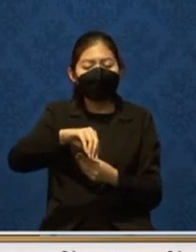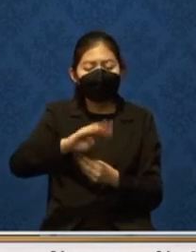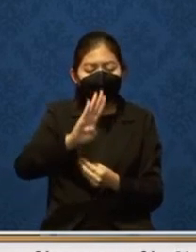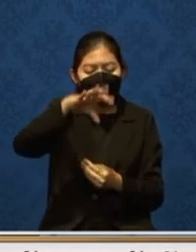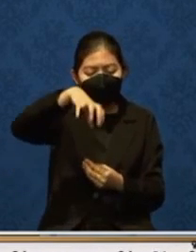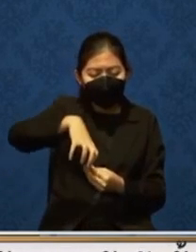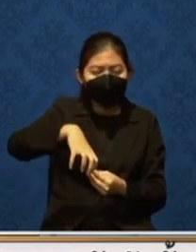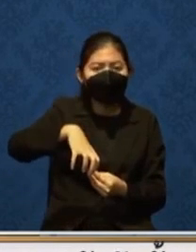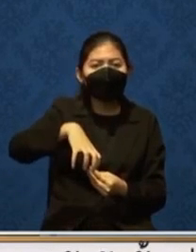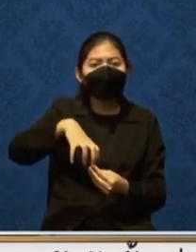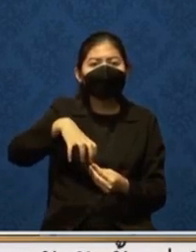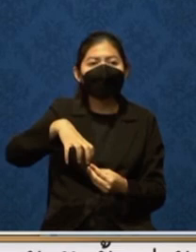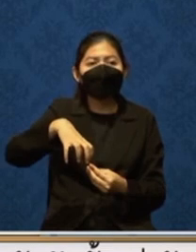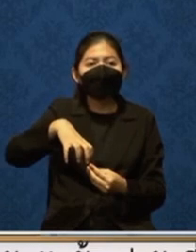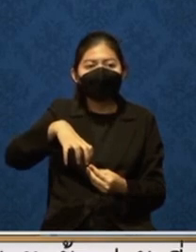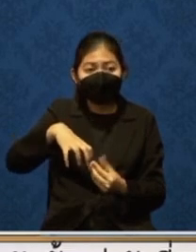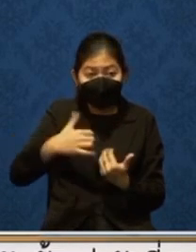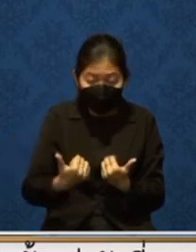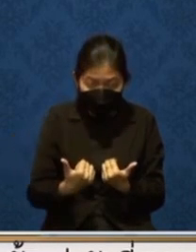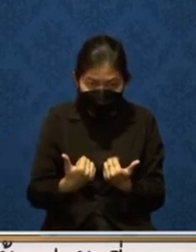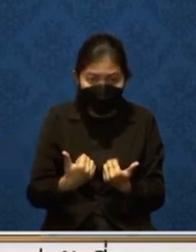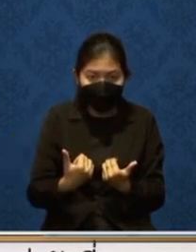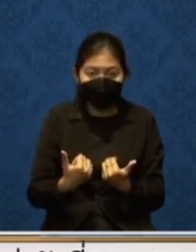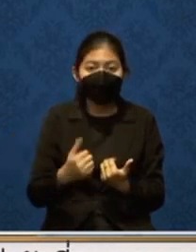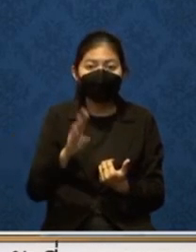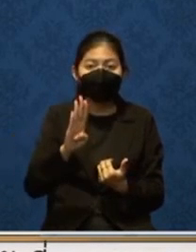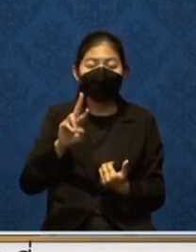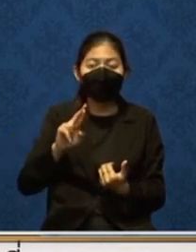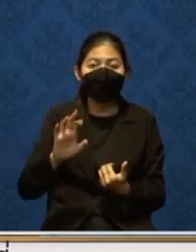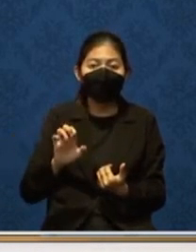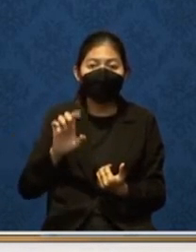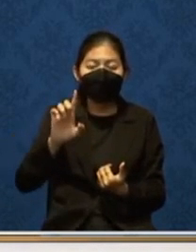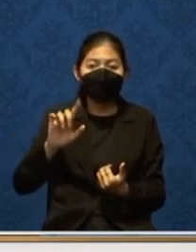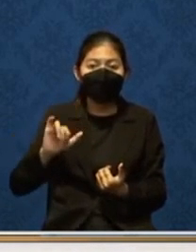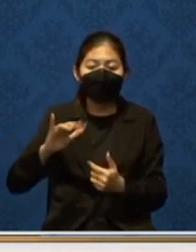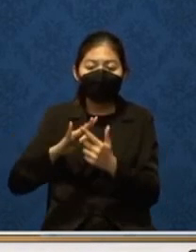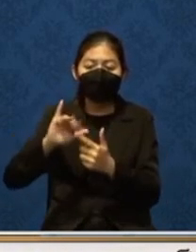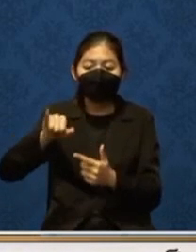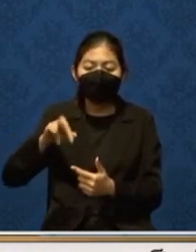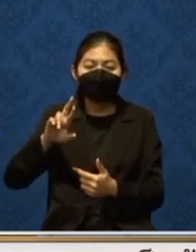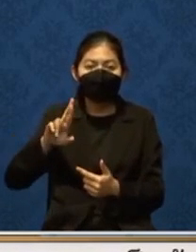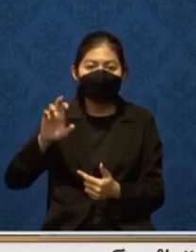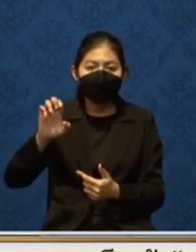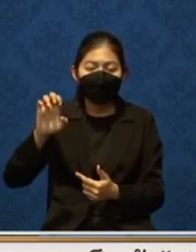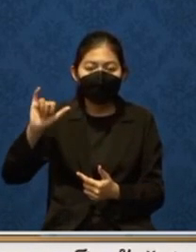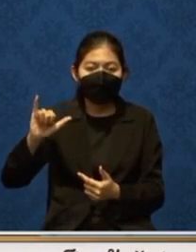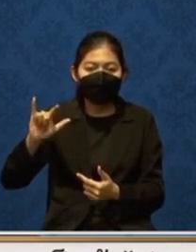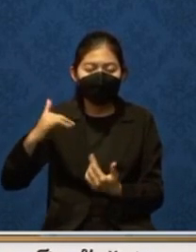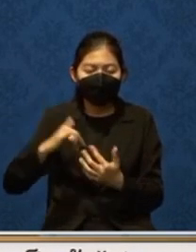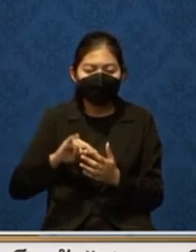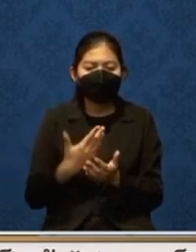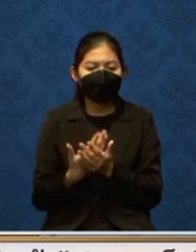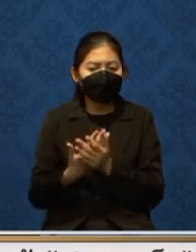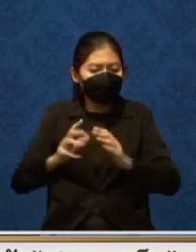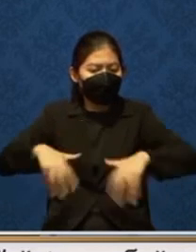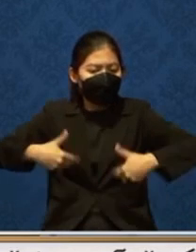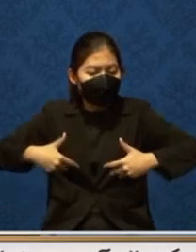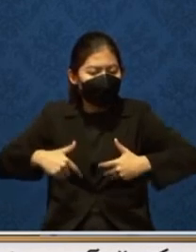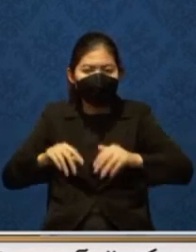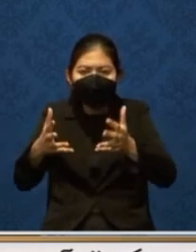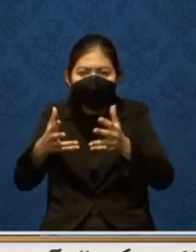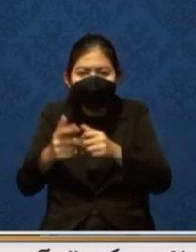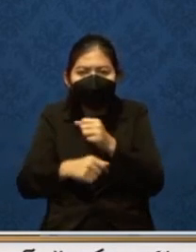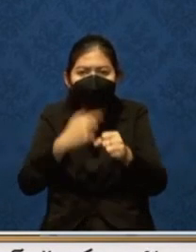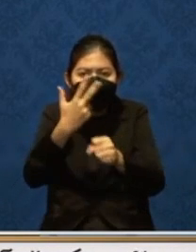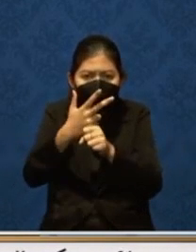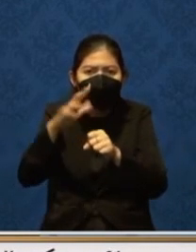วกับหางหนสนยากับุรีเจริญในปัจจุบันแต่บริษัทนี้ไม่มีรายได้เลยสักบาทเดียวมาอย่างน้อย 3 ปีติดต่อกัแล้